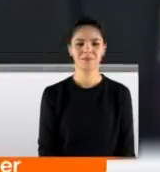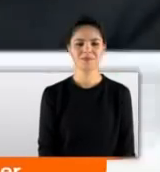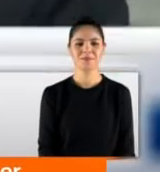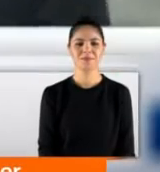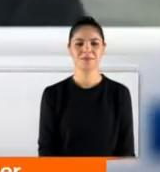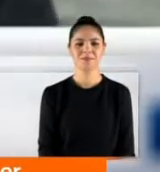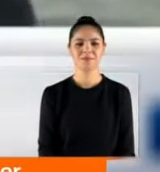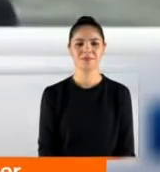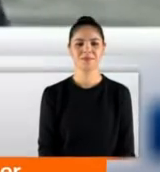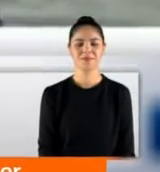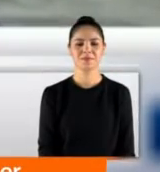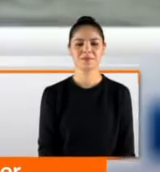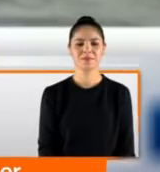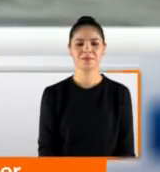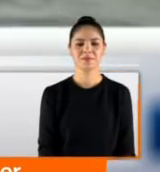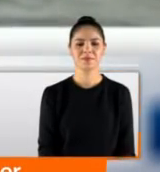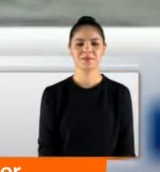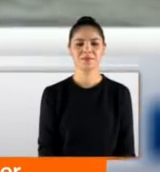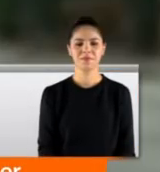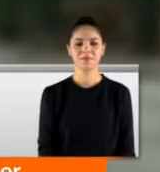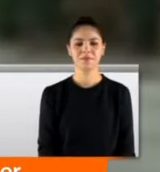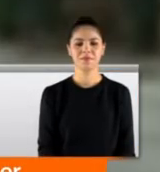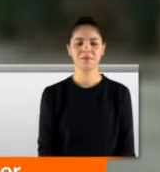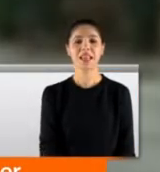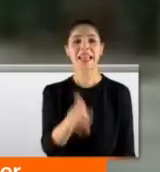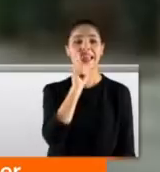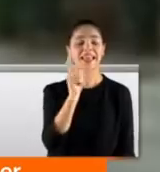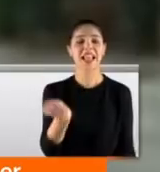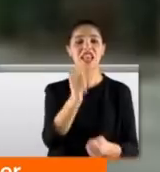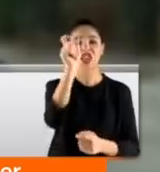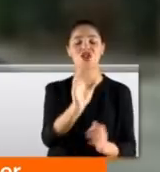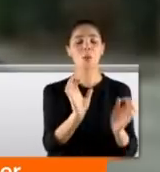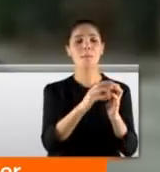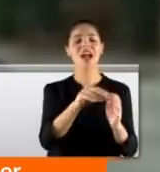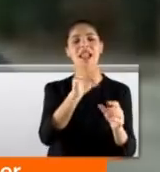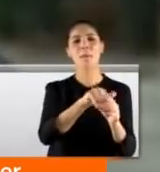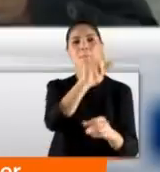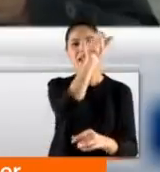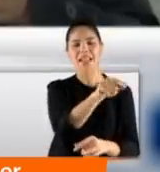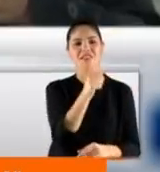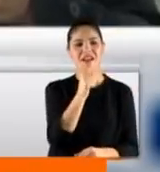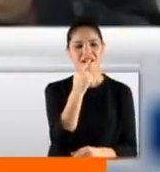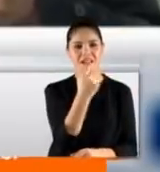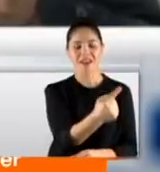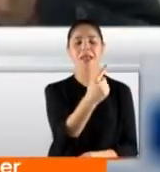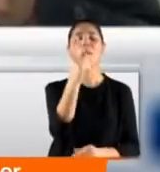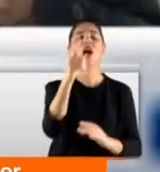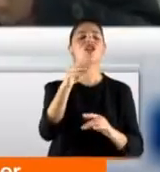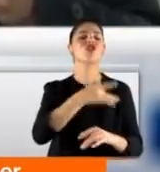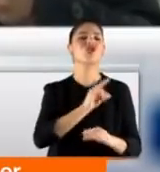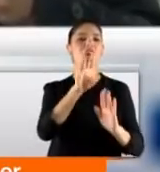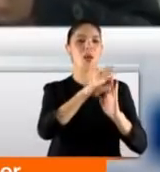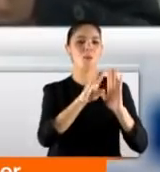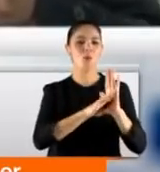If you need to take a moment, we can come back to you. İngiltere İşçi Partisi milletvekili Jonathan Ashworth katıldığı bir canlı yayında kötü